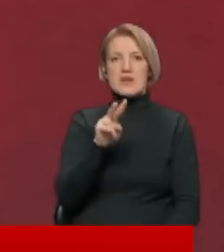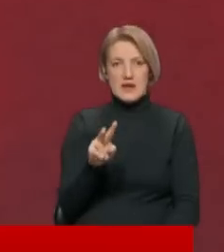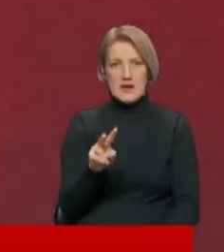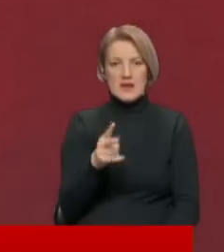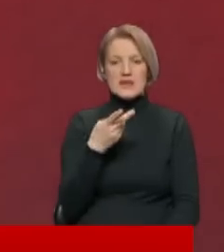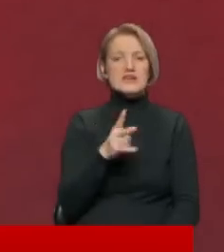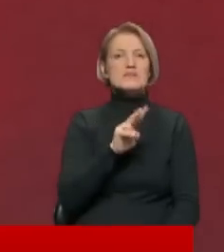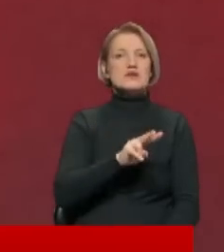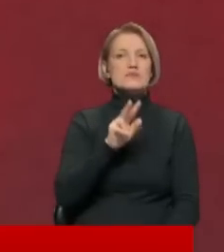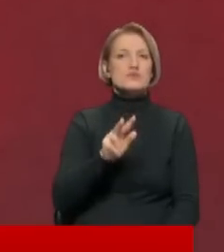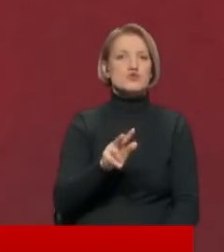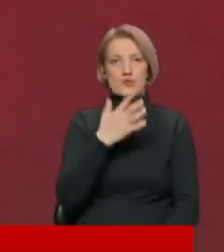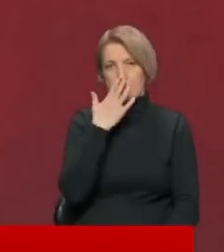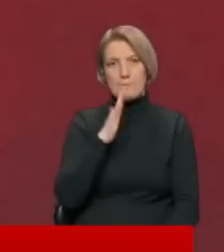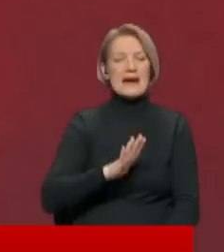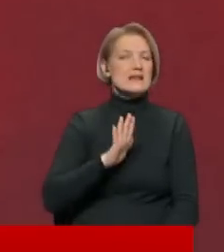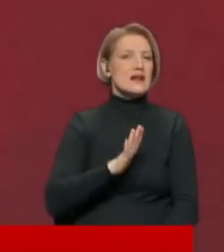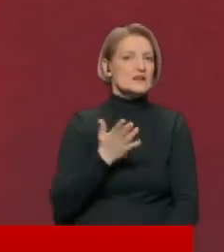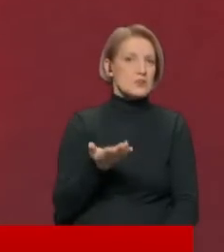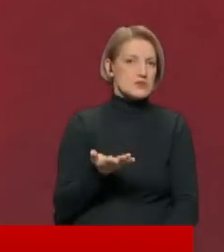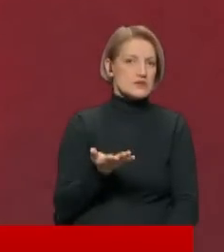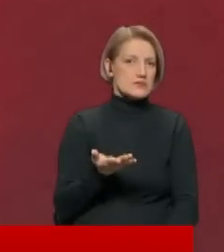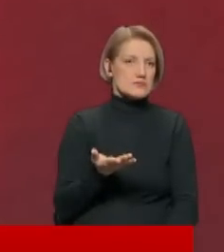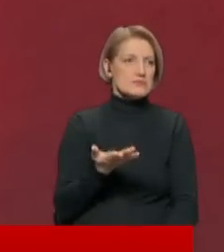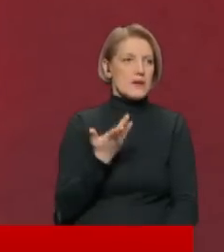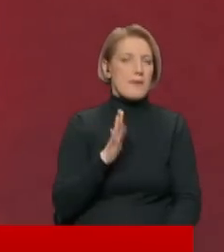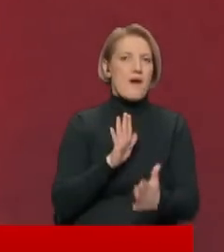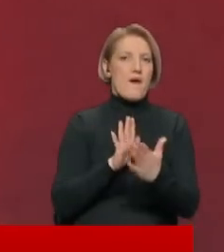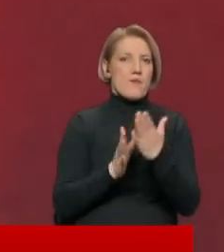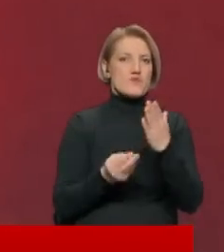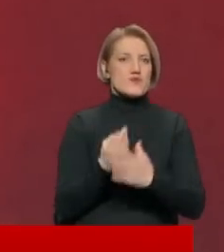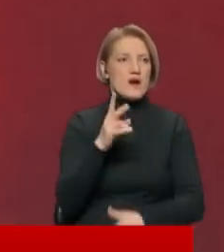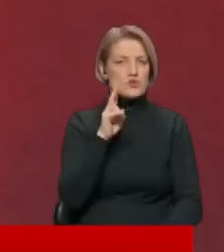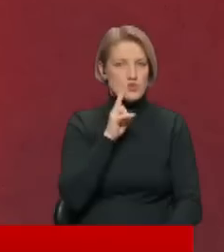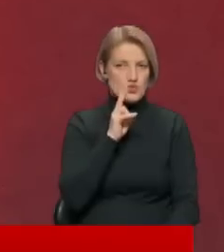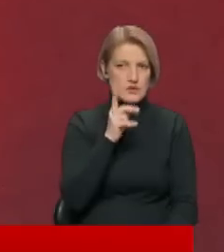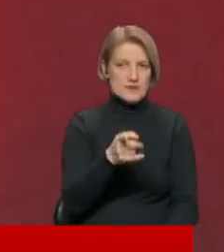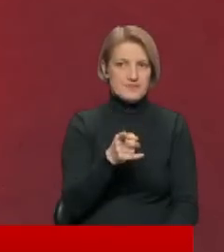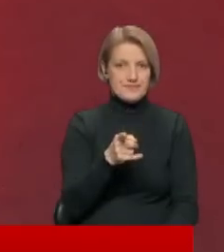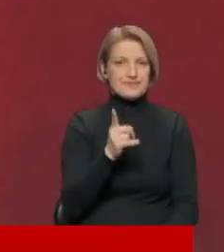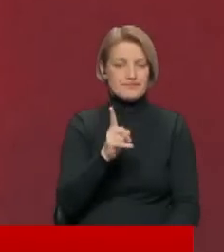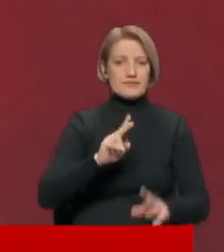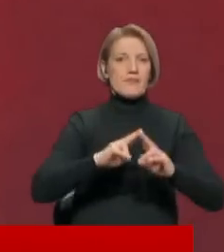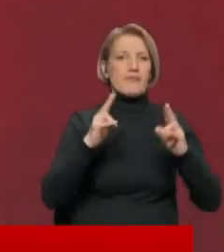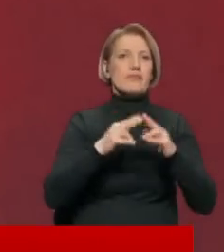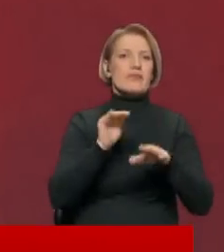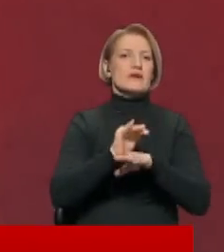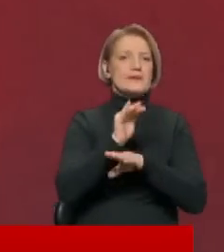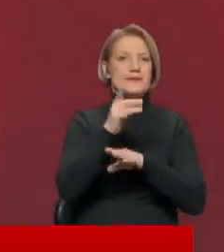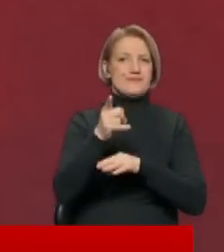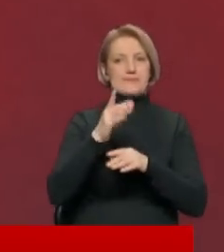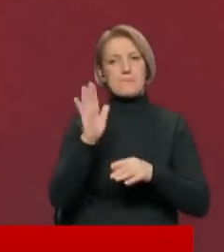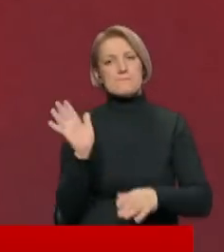sonra 2023'ten beklentilerimiz ama karşımıza çıkan sonuçları ve bu dünyada yaşananlar